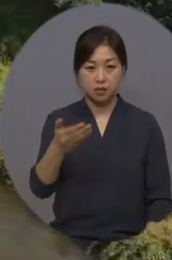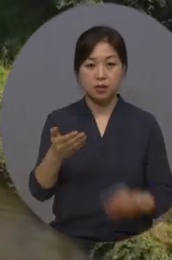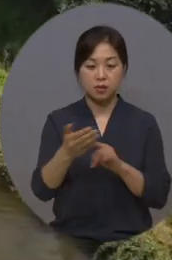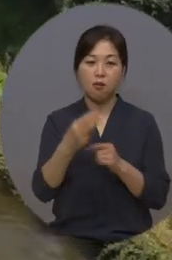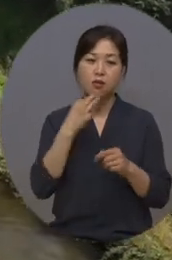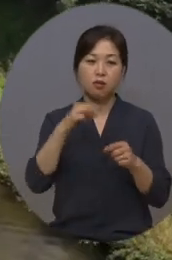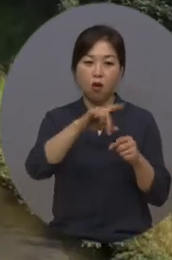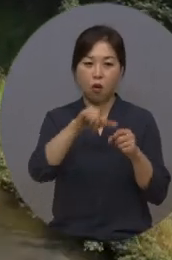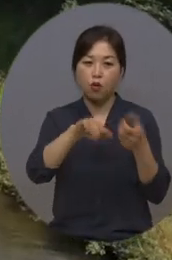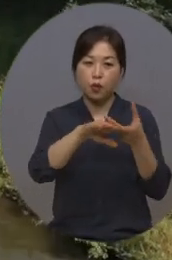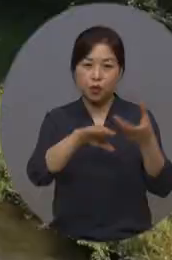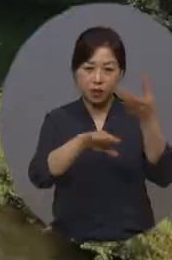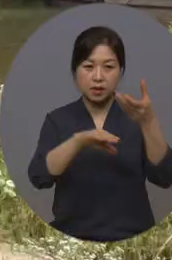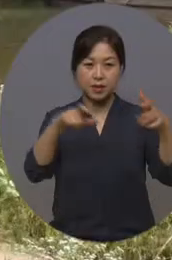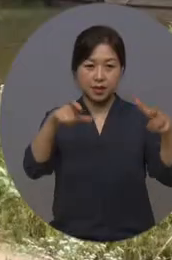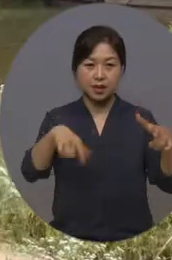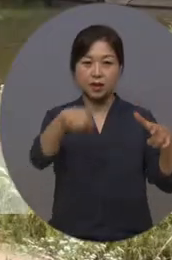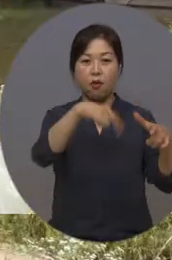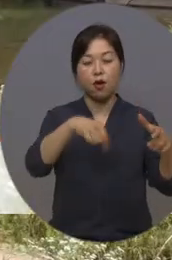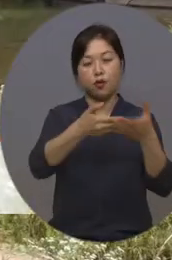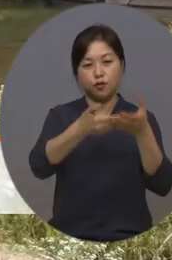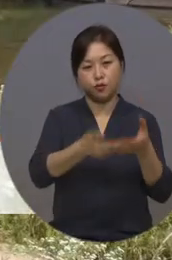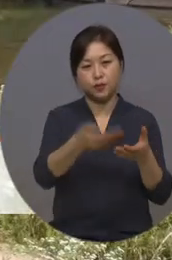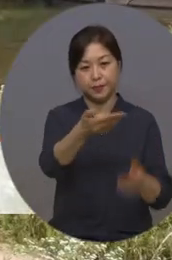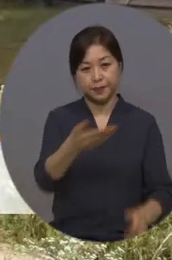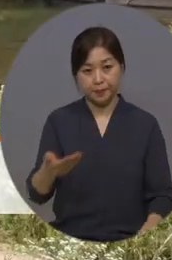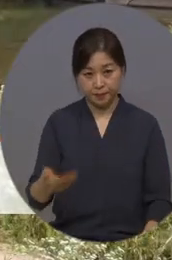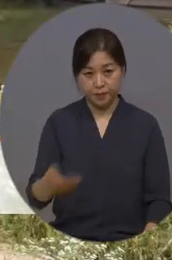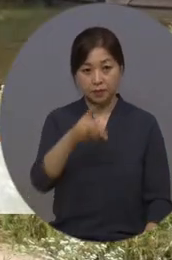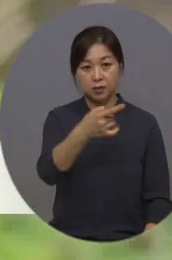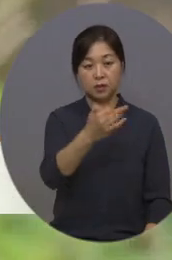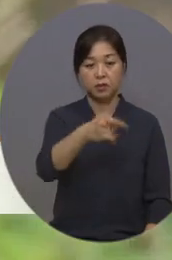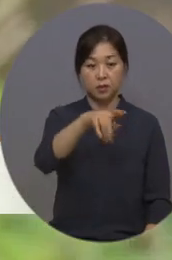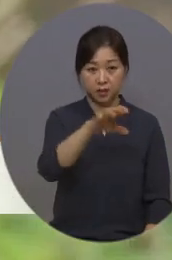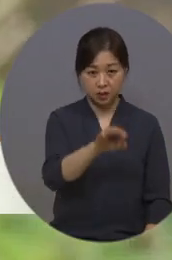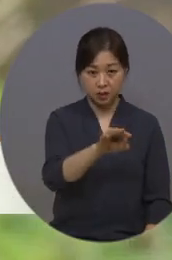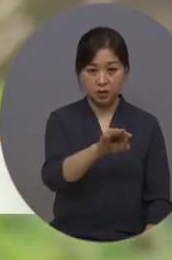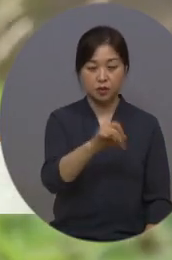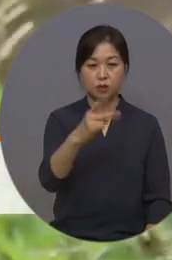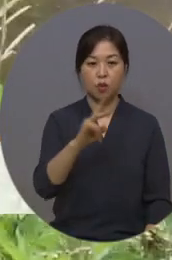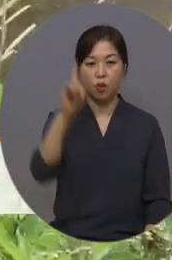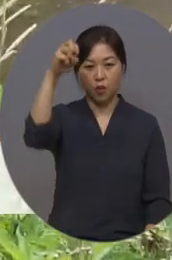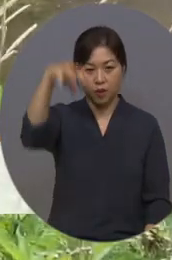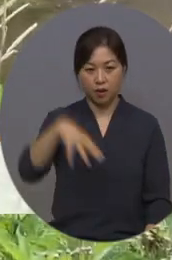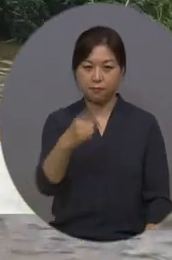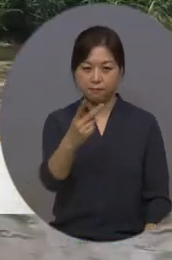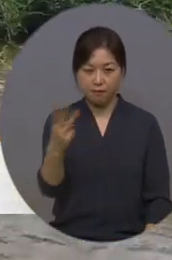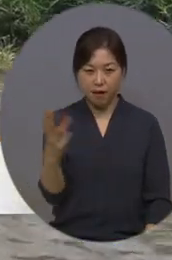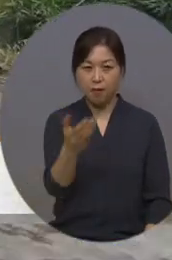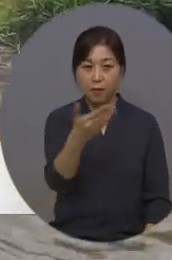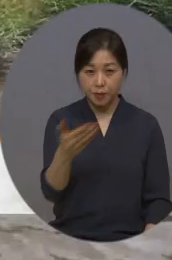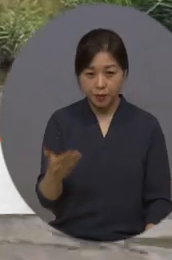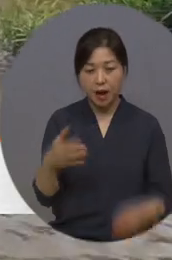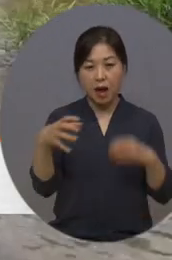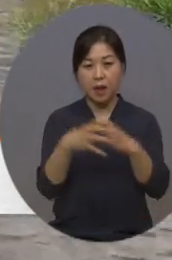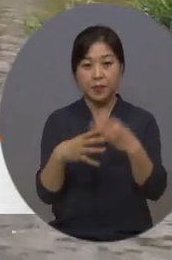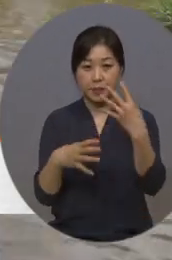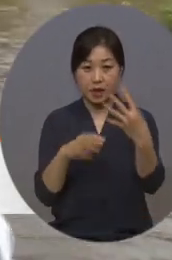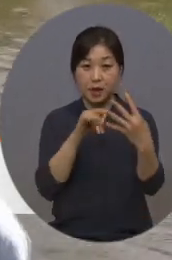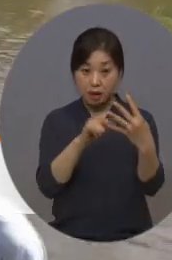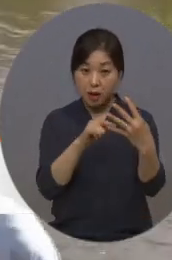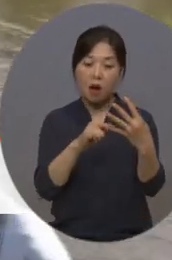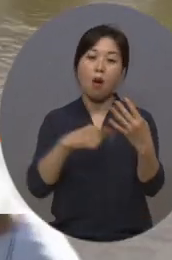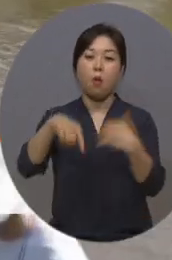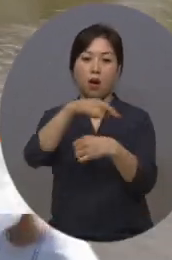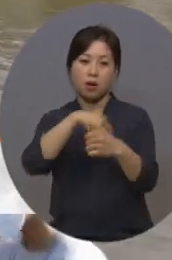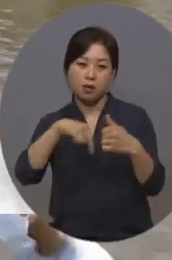북부권역 주요 하천 중 하나입니다. 공릉천을 포함한 고양시 4대 하천을 중심으로 지난해부터 환경생태